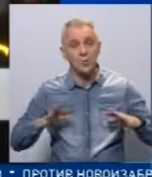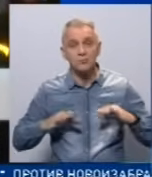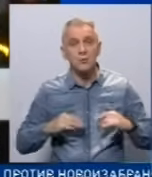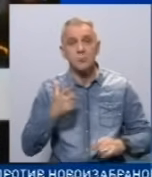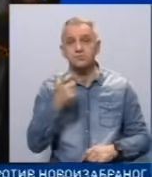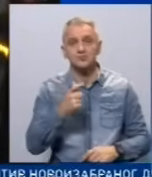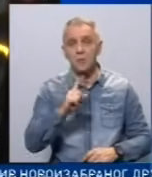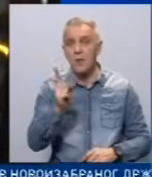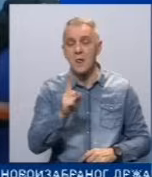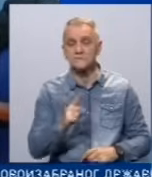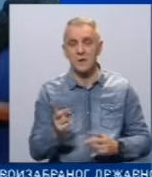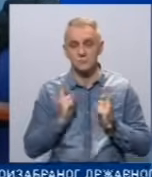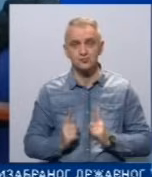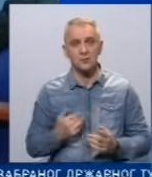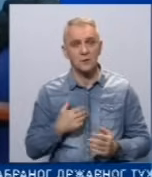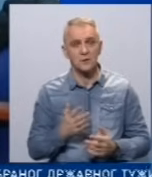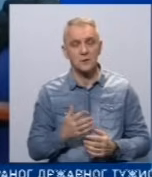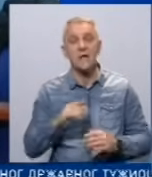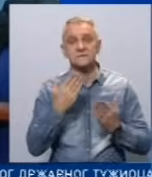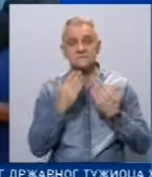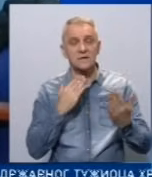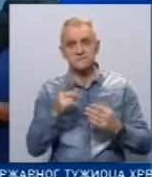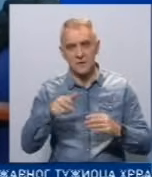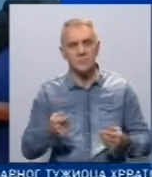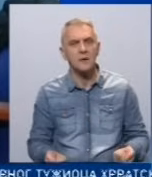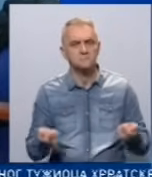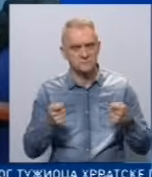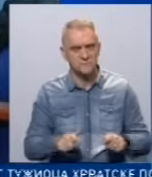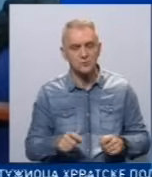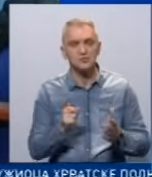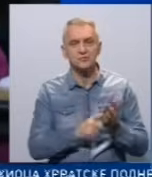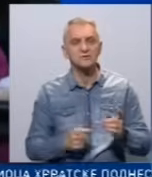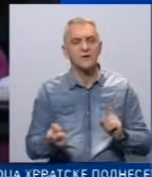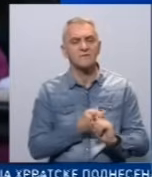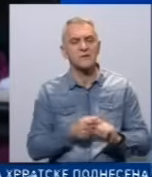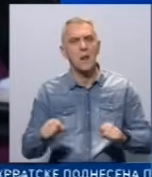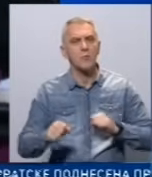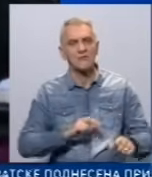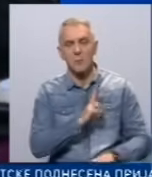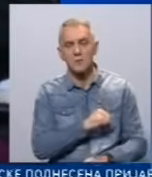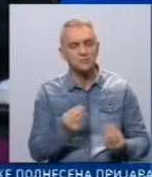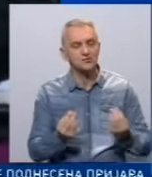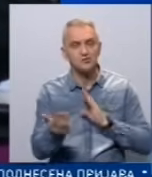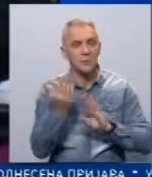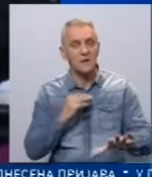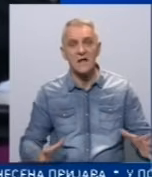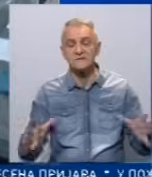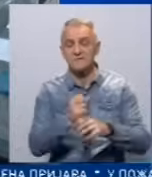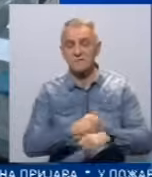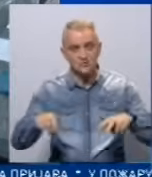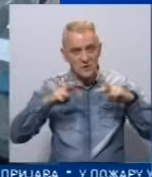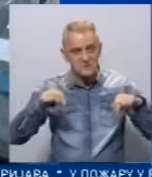pištolj nije smio zadržati. Na sjednici je usvojen zaključak u kojem se traži od Federalne uprave policije da što hitnije završi istragu